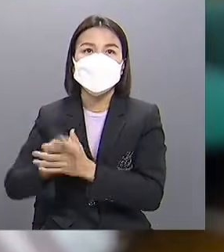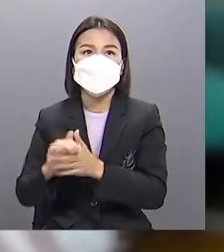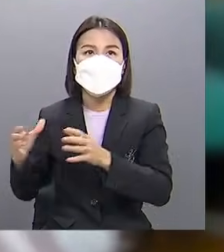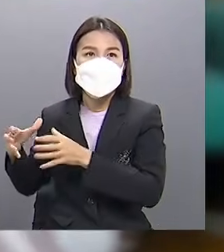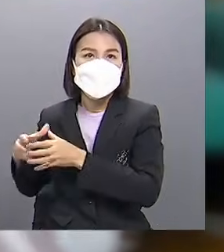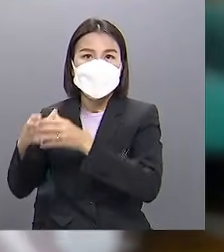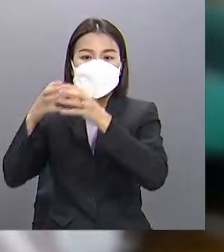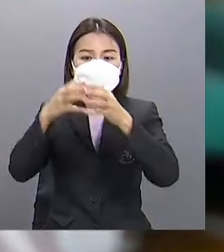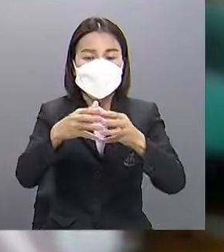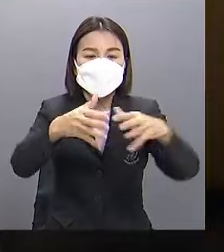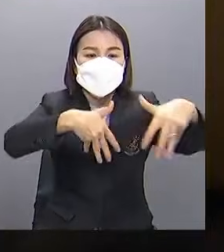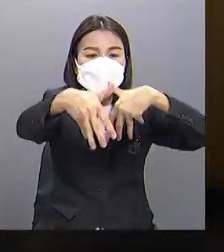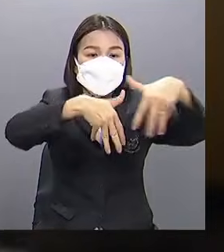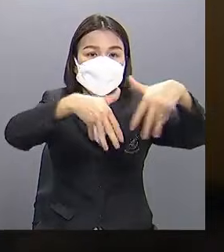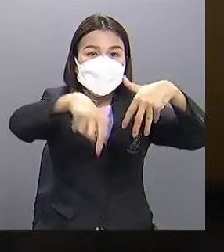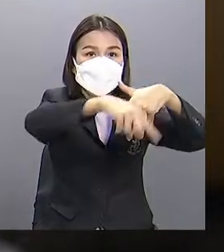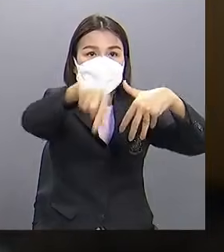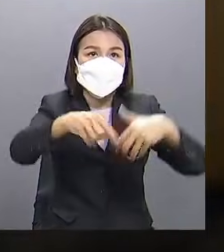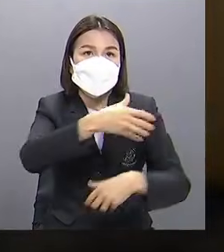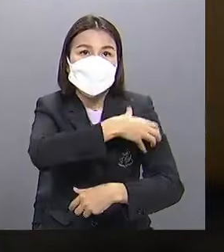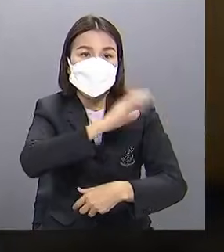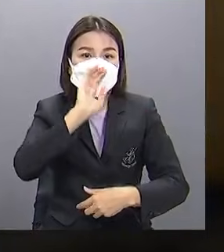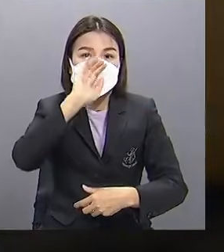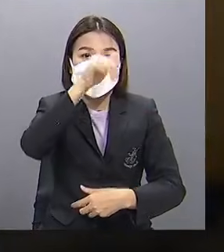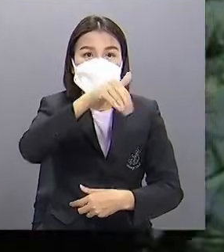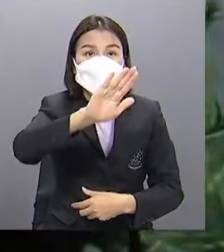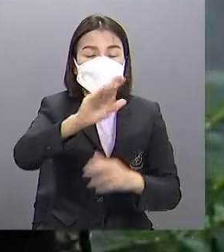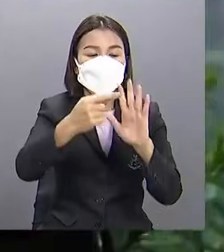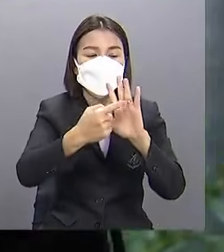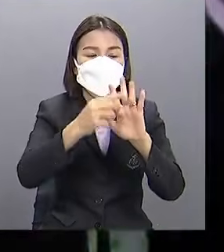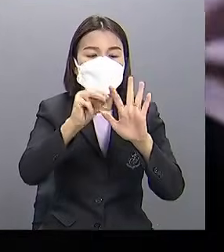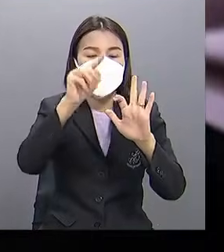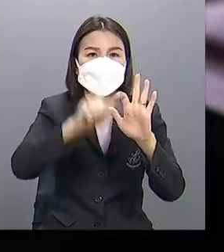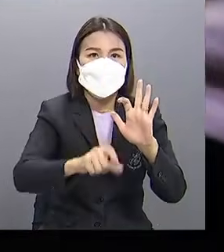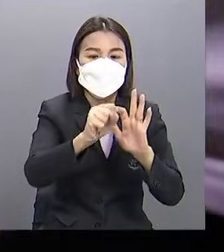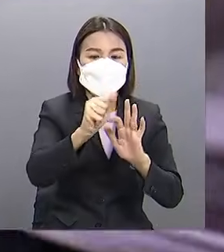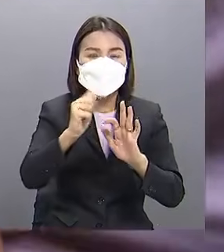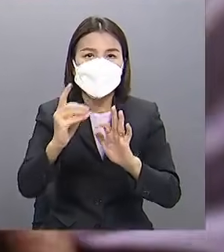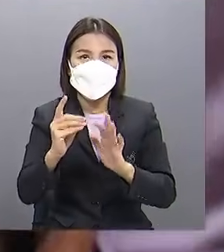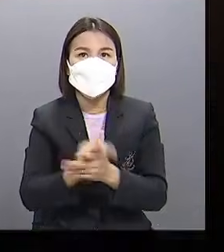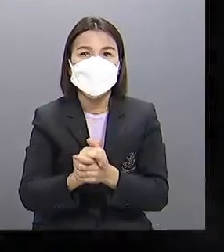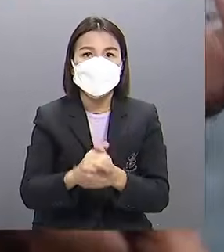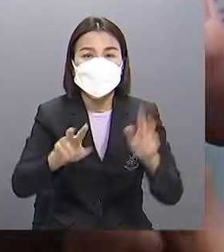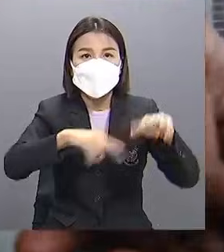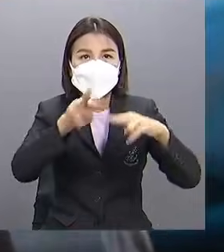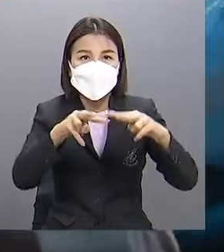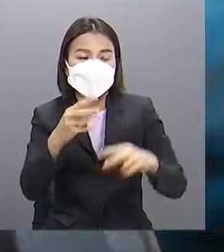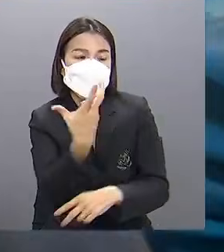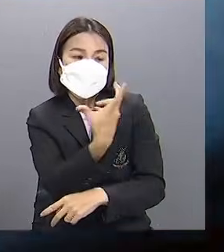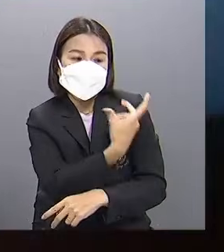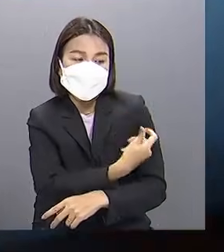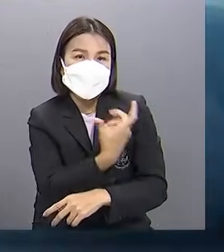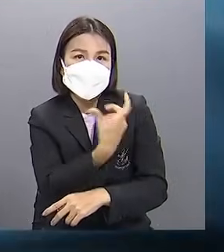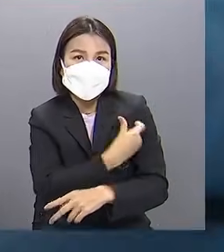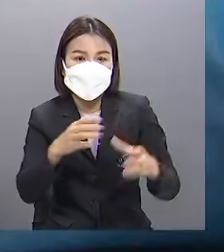ชารักษ์เขตเทศบาลนครแม่สอดเพื่อปลูพรมเชิงรุกเร่งฉีดวัคซีนให้แก่กลุ่มผู้สูงวัย